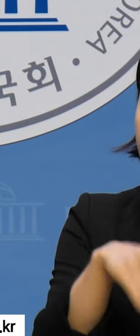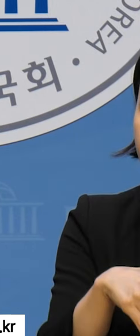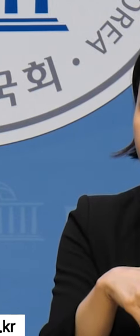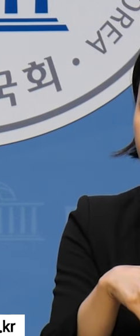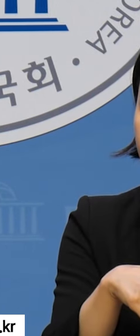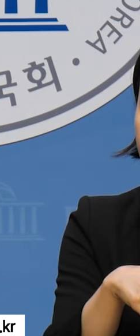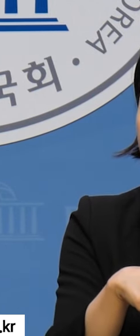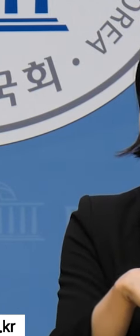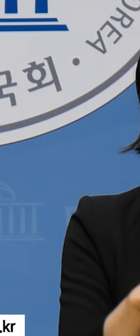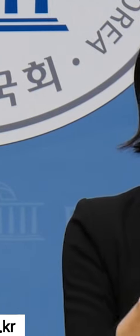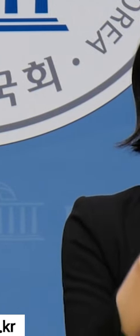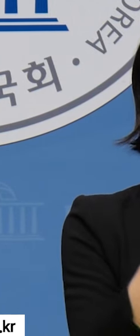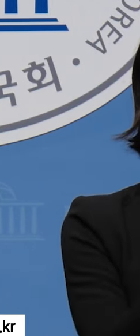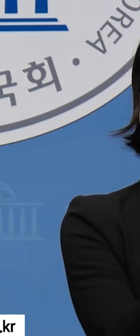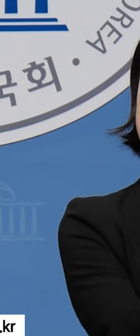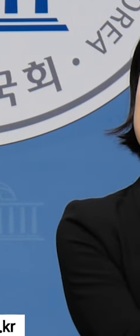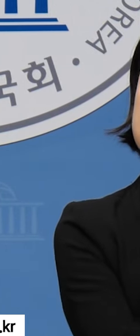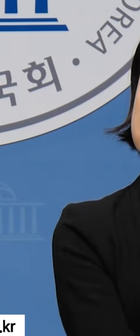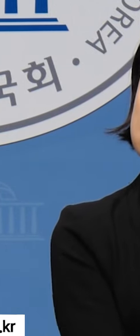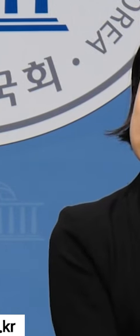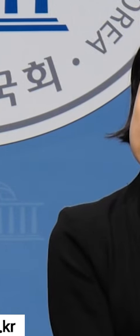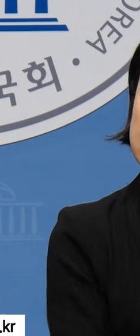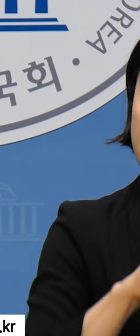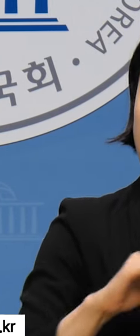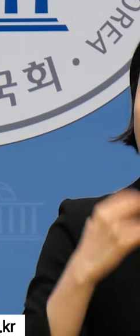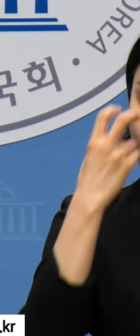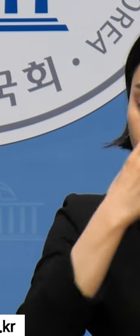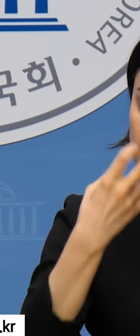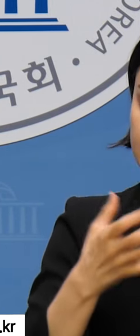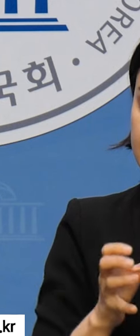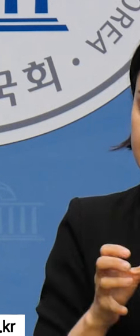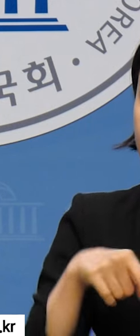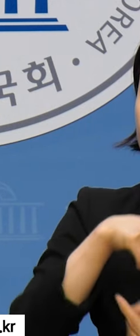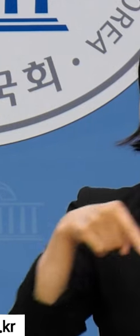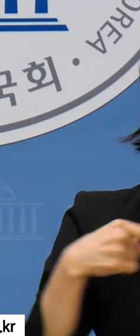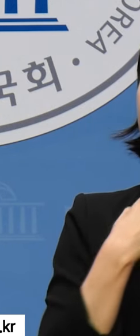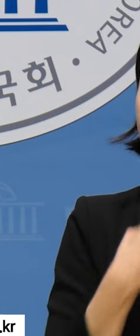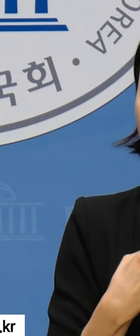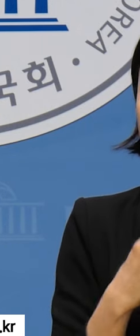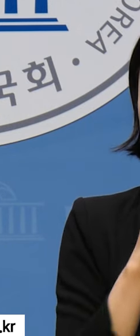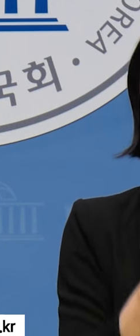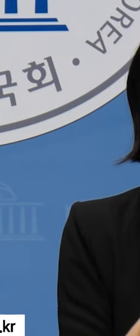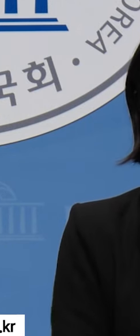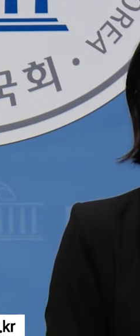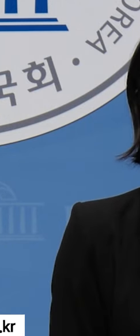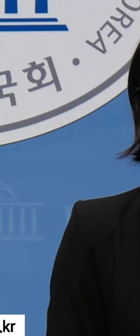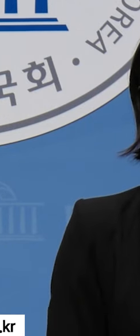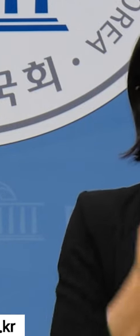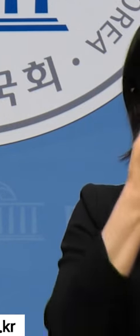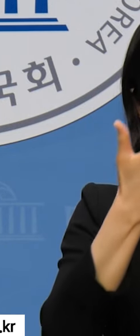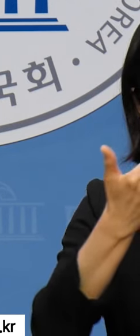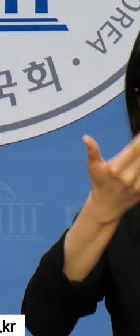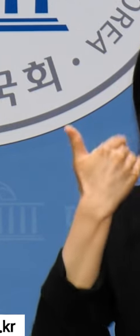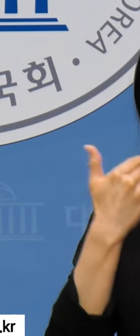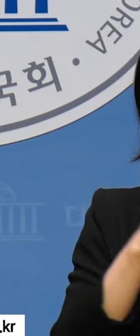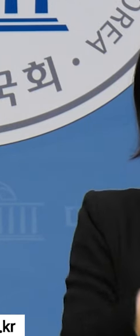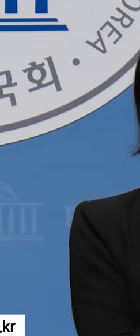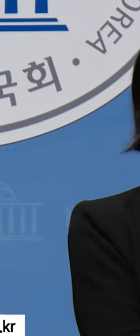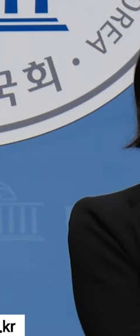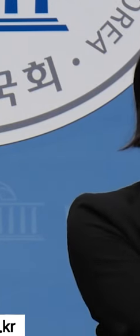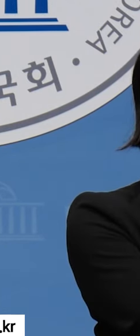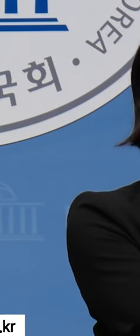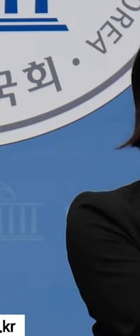팀을 별도로 갖고 있었다고 주장했습니다 6개월 전 김건 여사가 당시